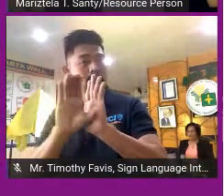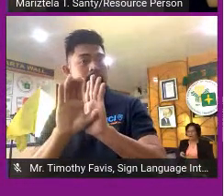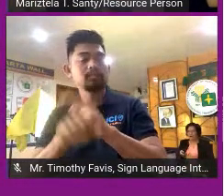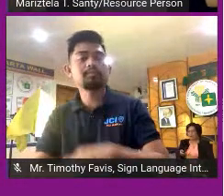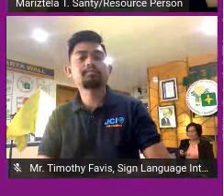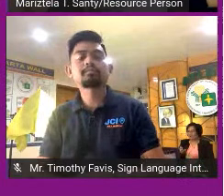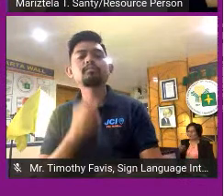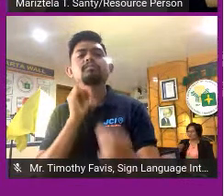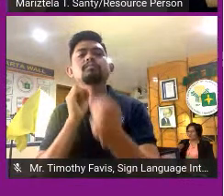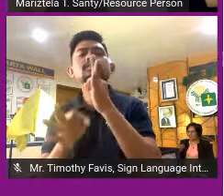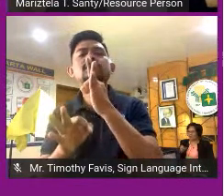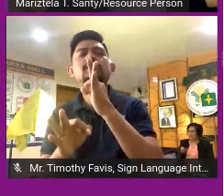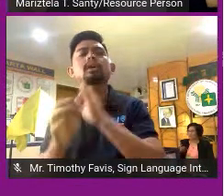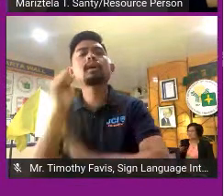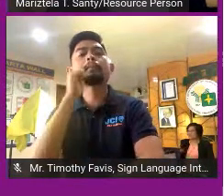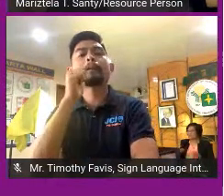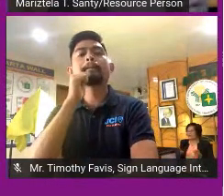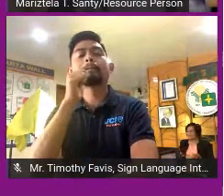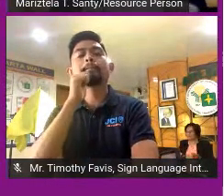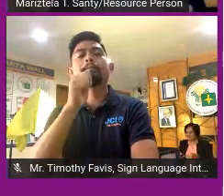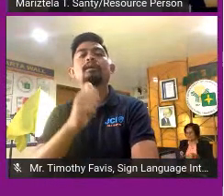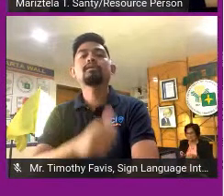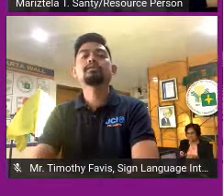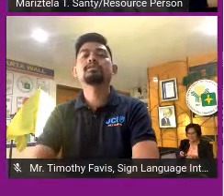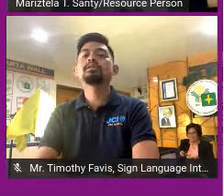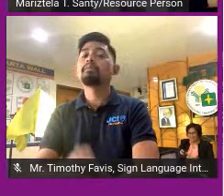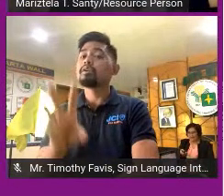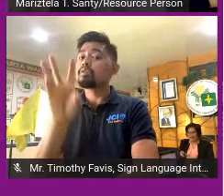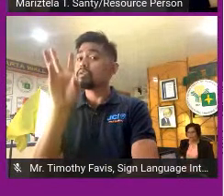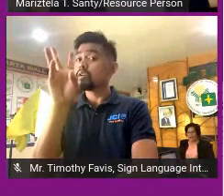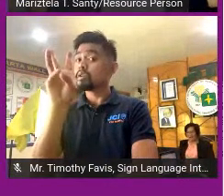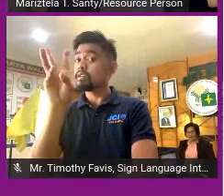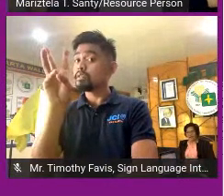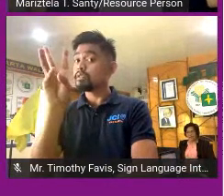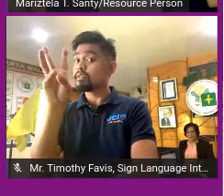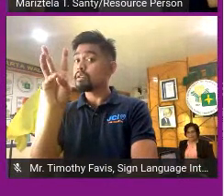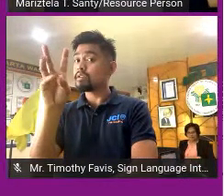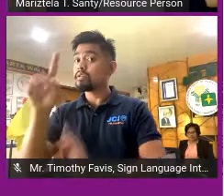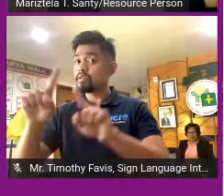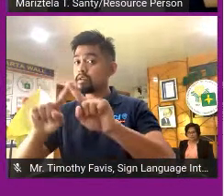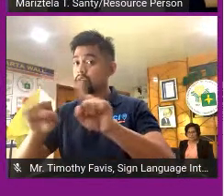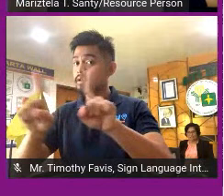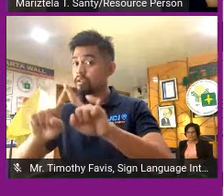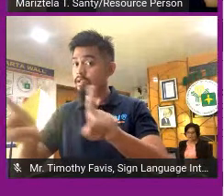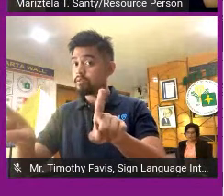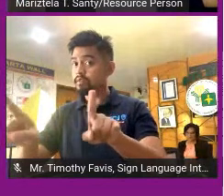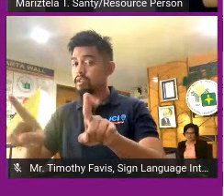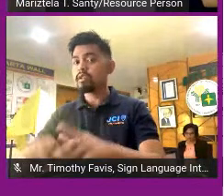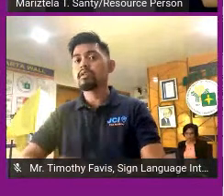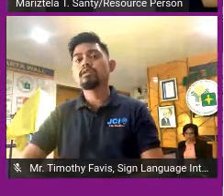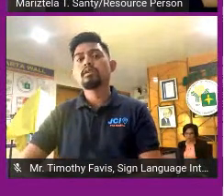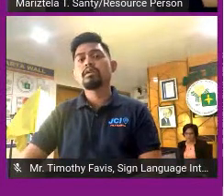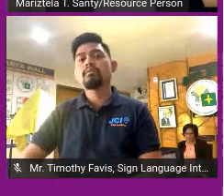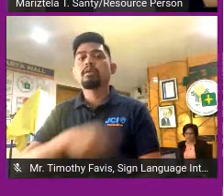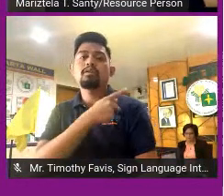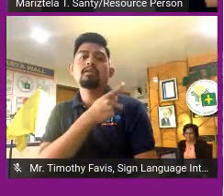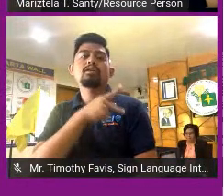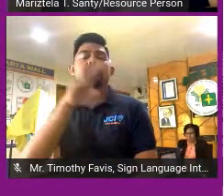daw, tayo lang ang, because of sex difference, tayo lang ang may estrogen at